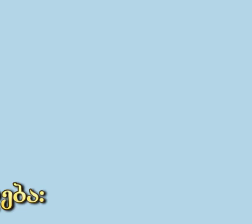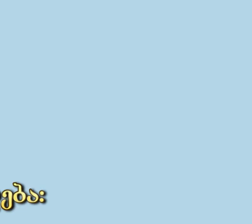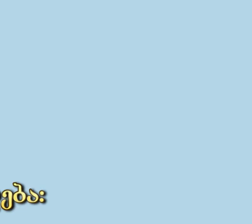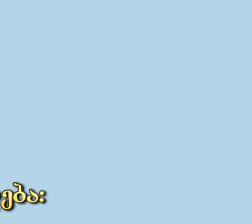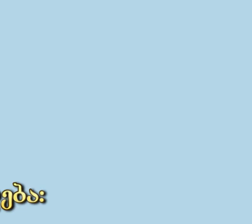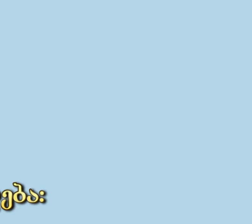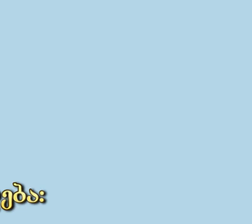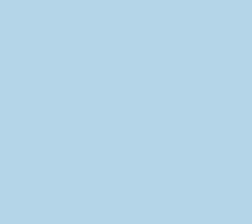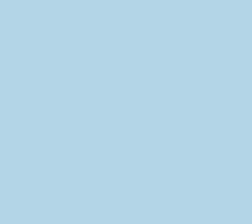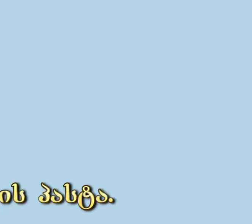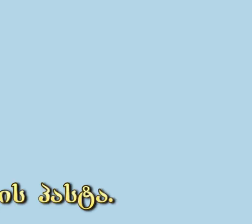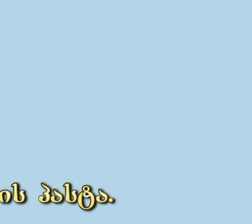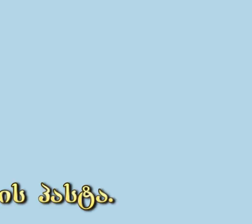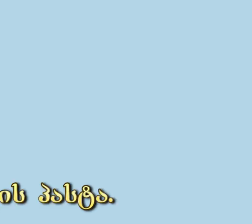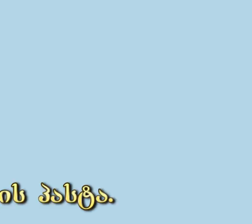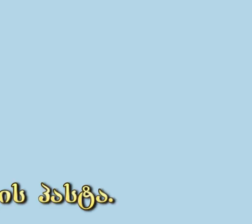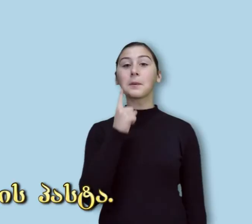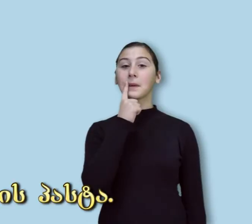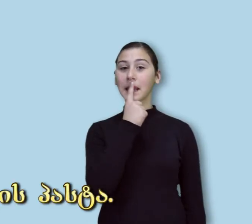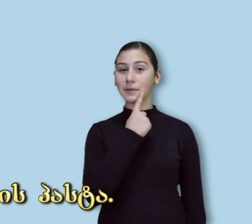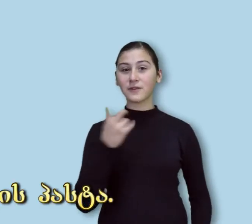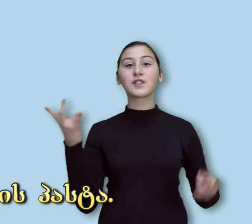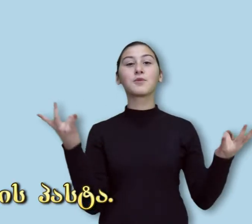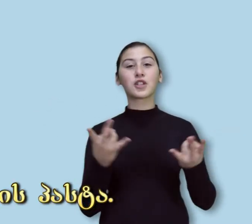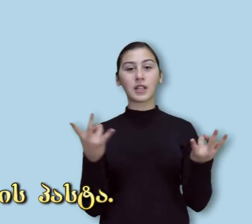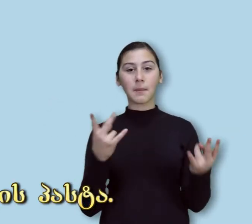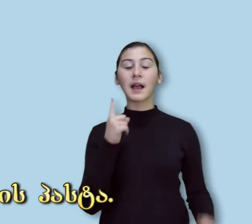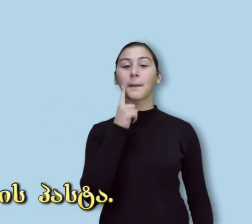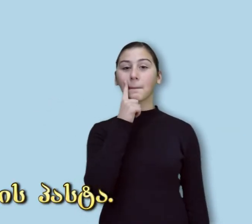კბილებისთვის მჭირდება კბილის ჯაგრისი და კბილის პასტა.